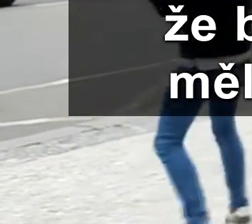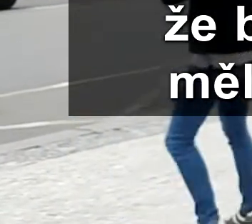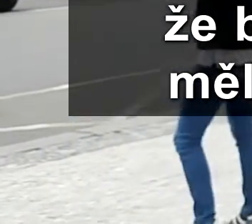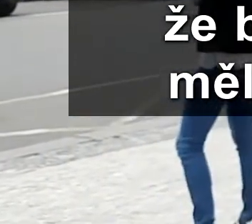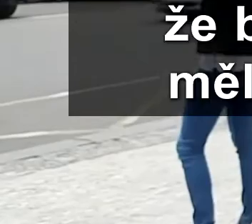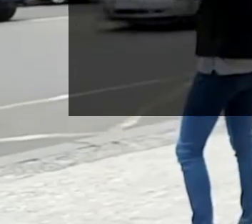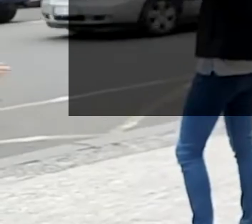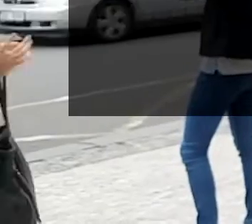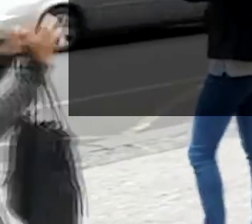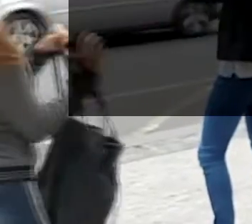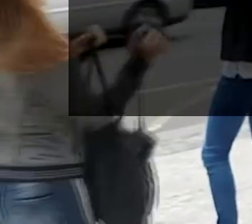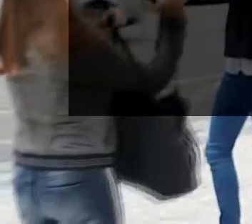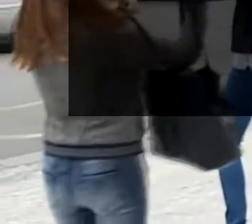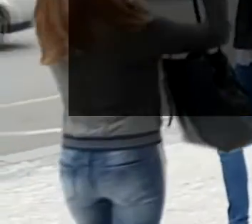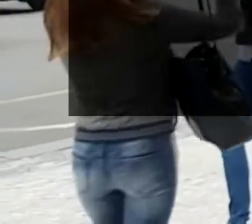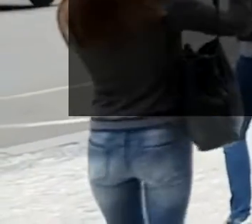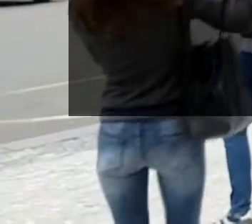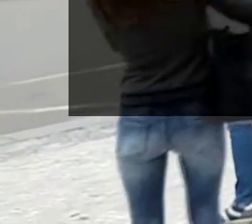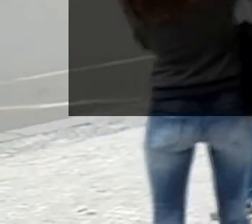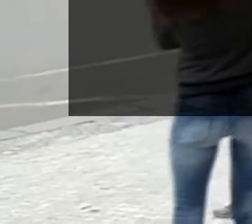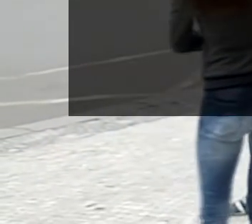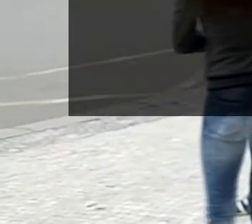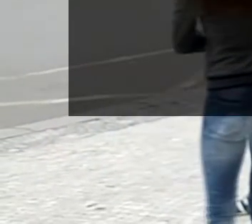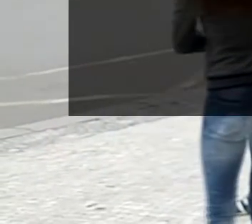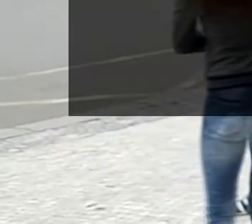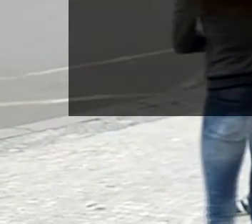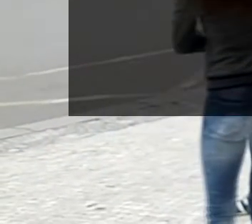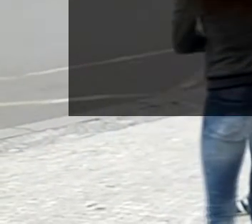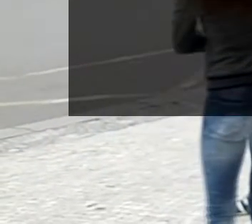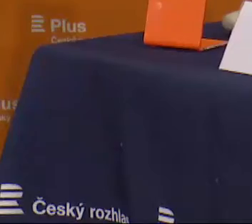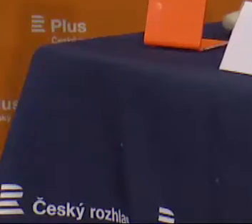více času na to, abychom se mohli věnovat zajímavějším cílům.